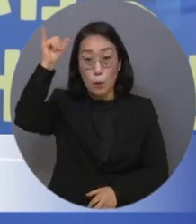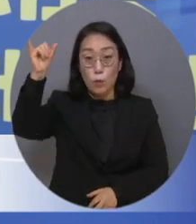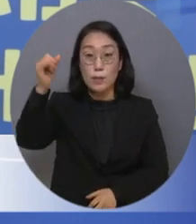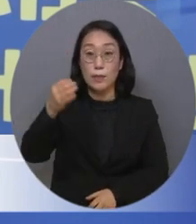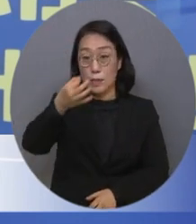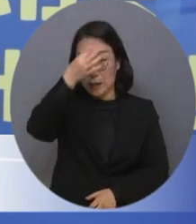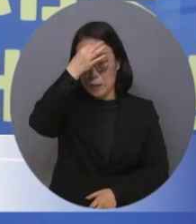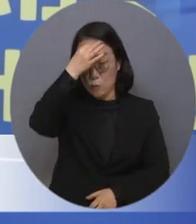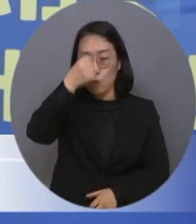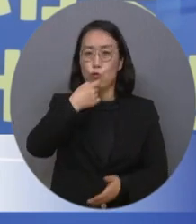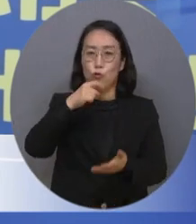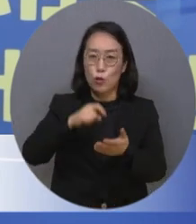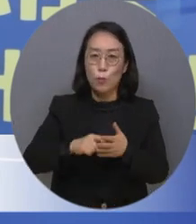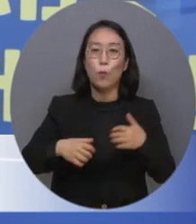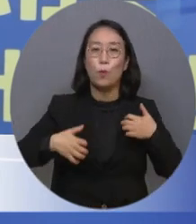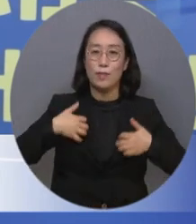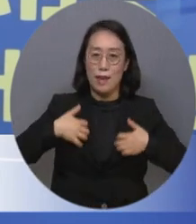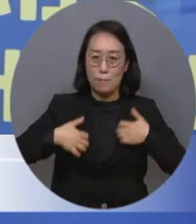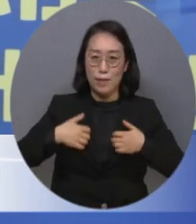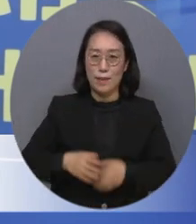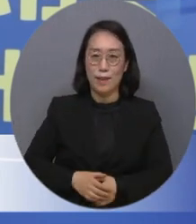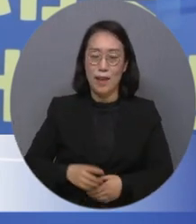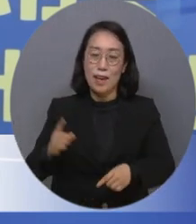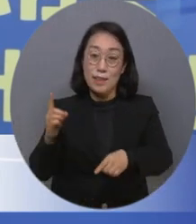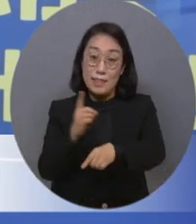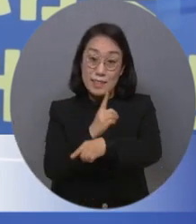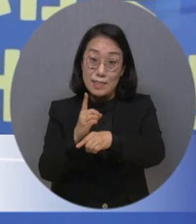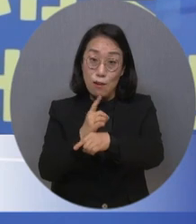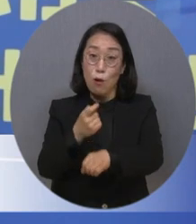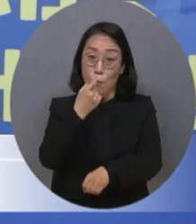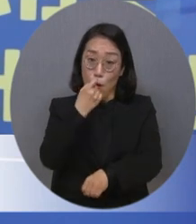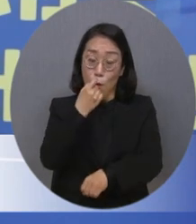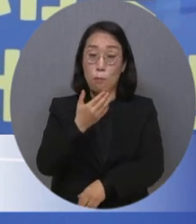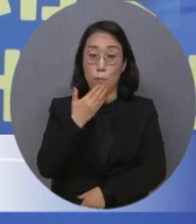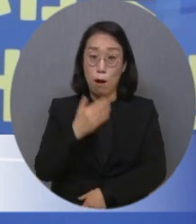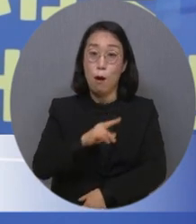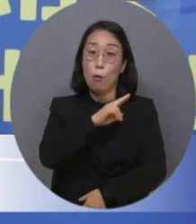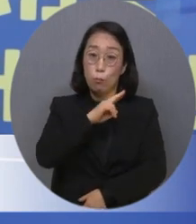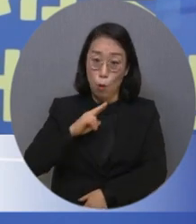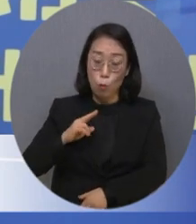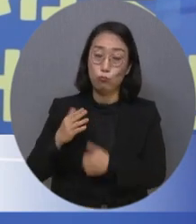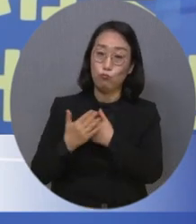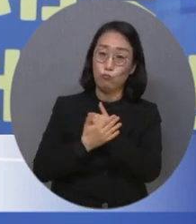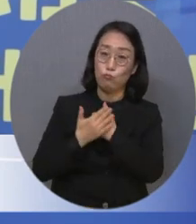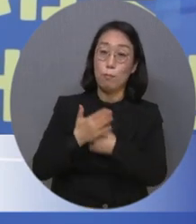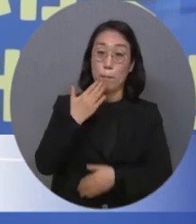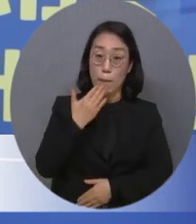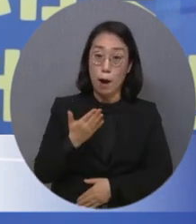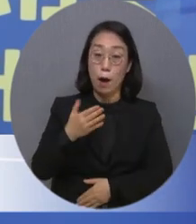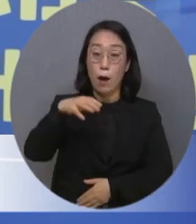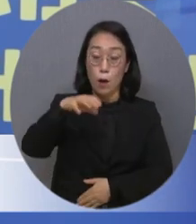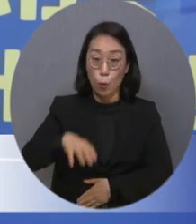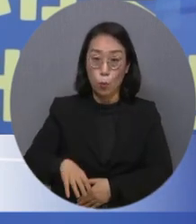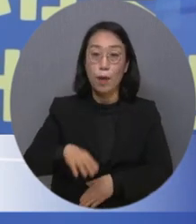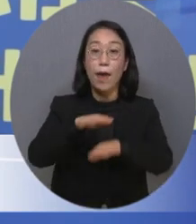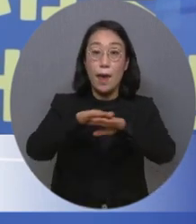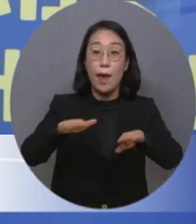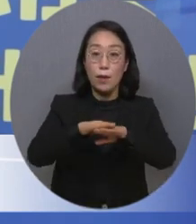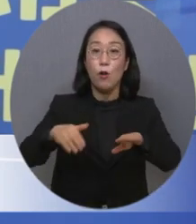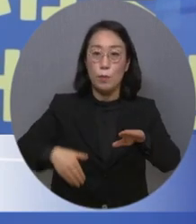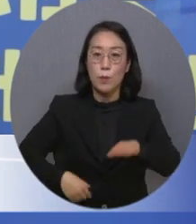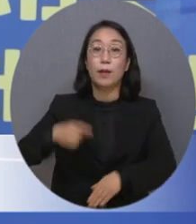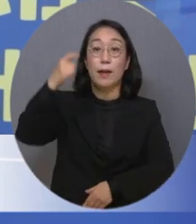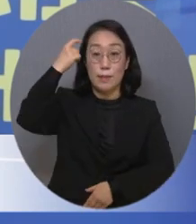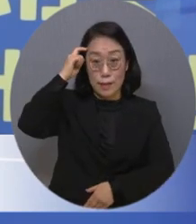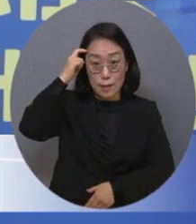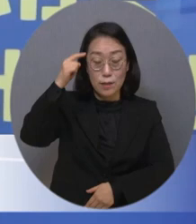보다 쉽고 재미있게 디지털 기술을 만나고 그리고 편리함을 받을 수 있는 그런 솔루션이 필요하다고